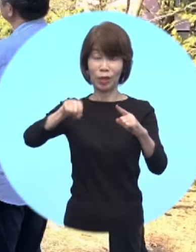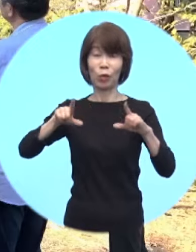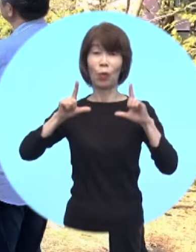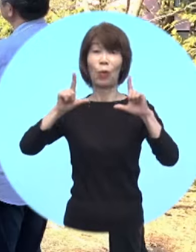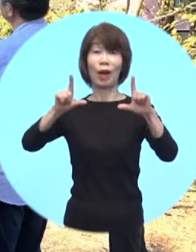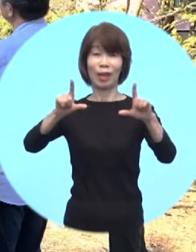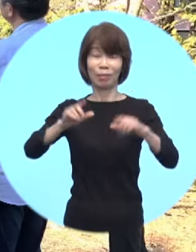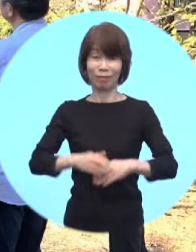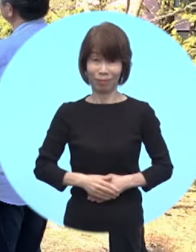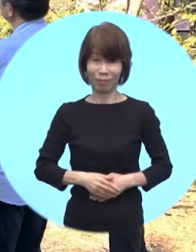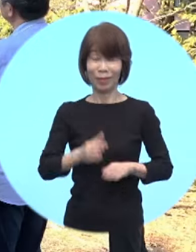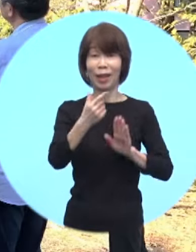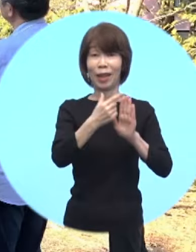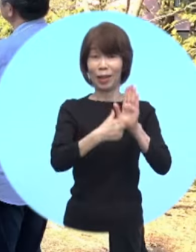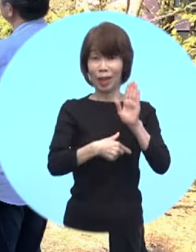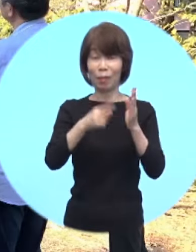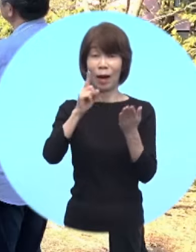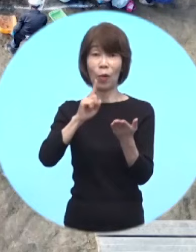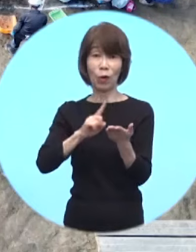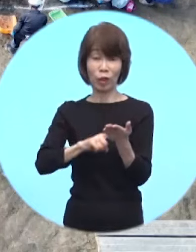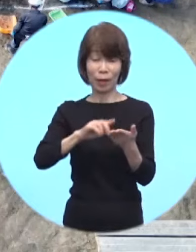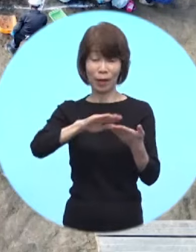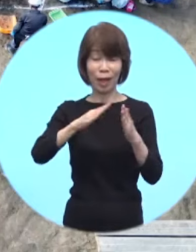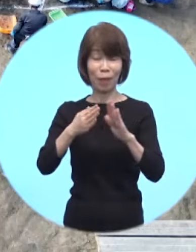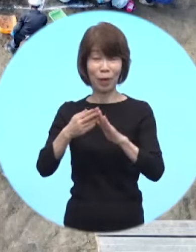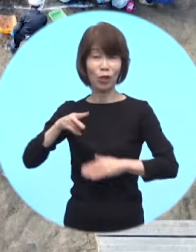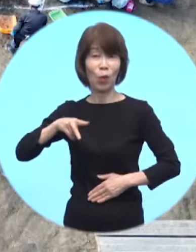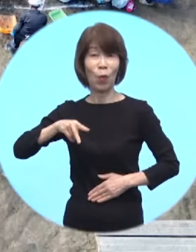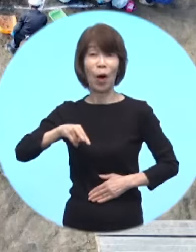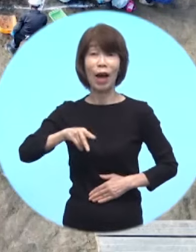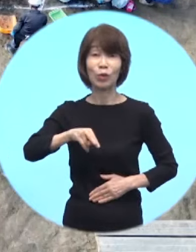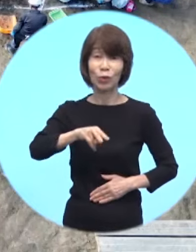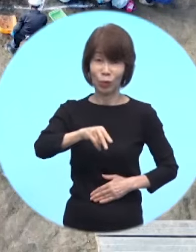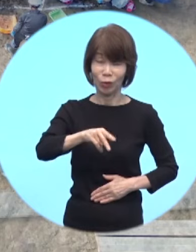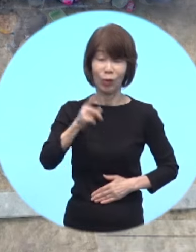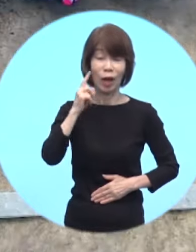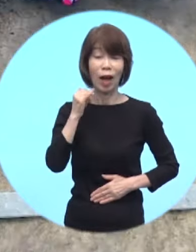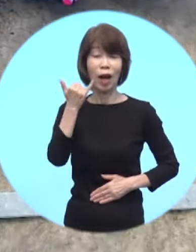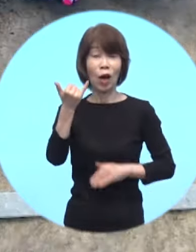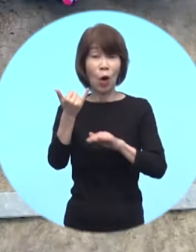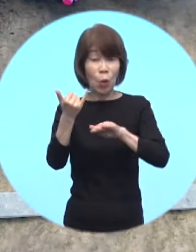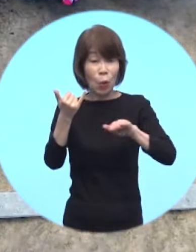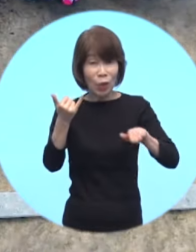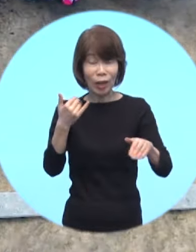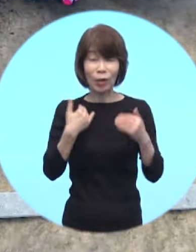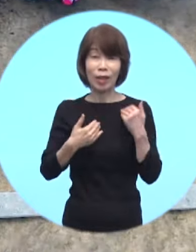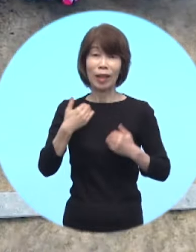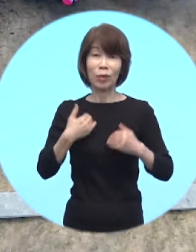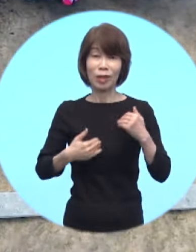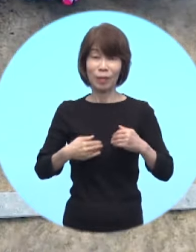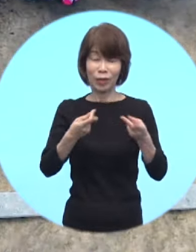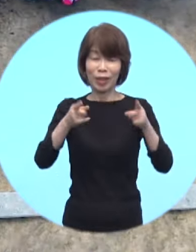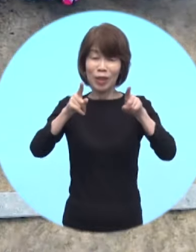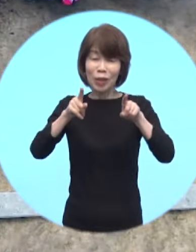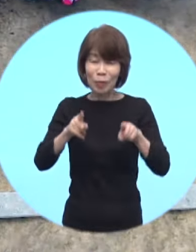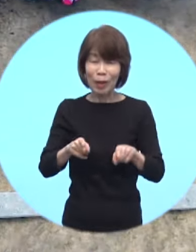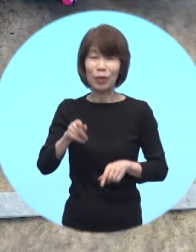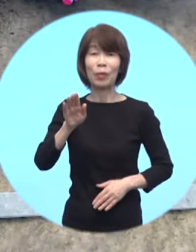はテーマを決めた街歩きですとか、親子で楽しめるようなイベントといったものも数多く企画しております